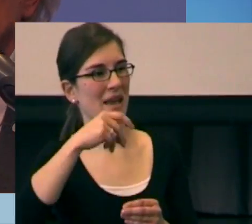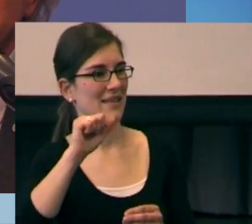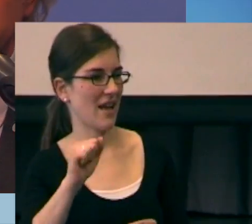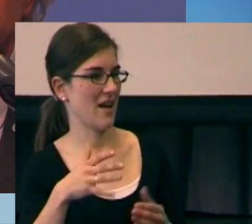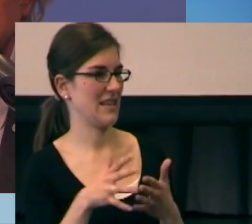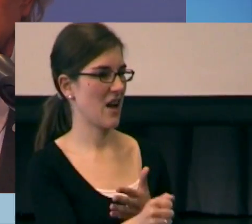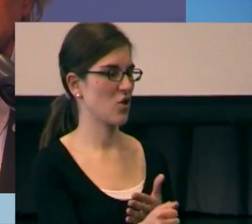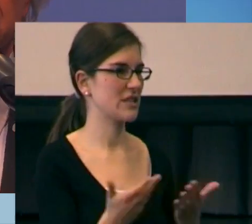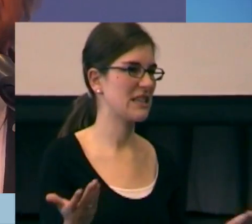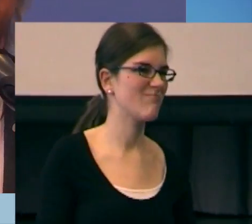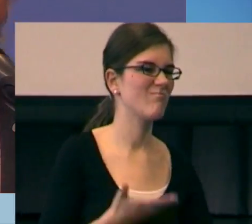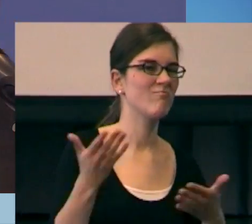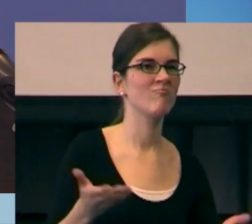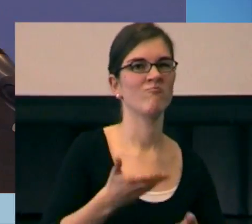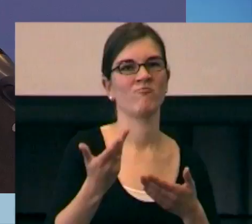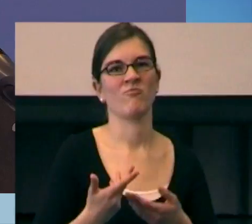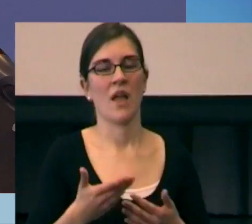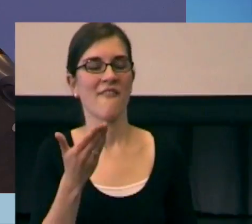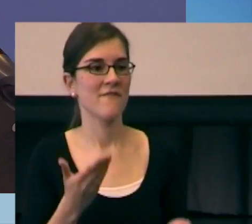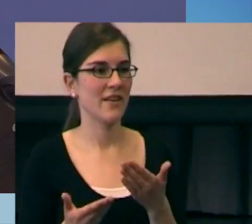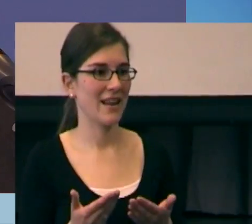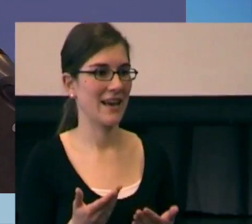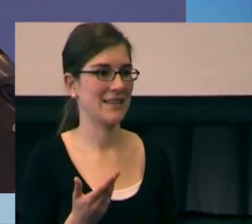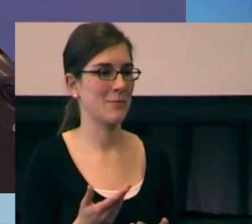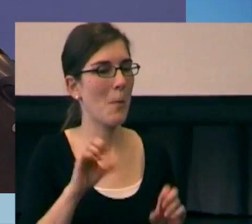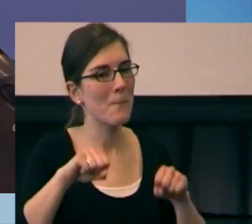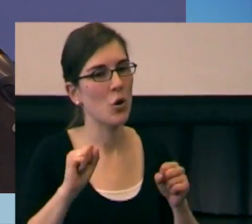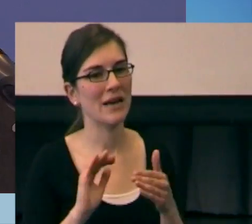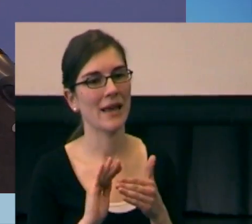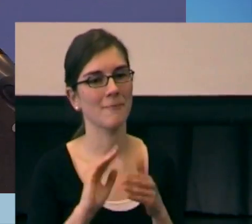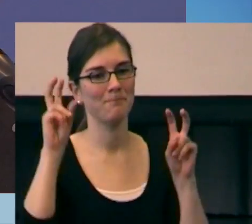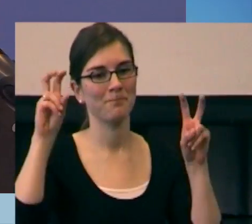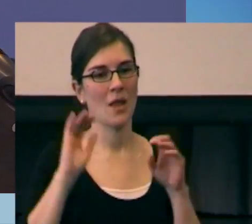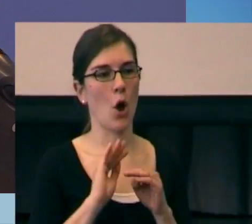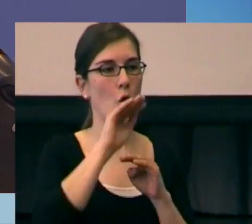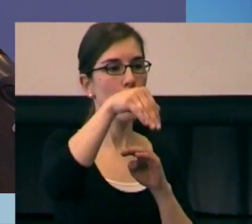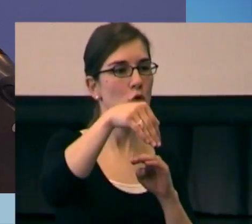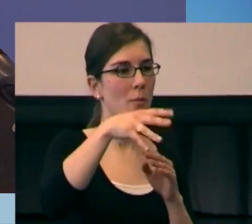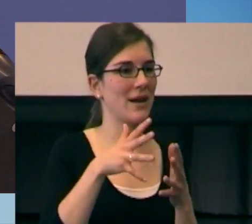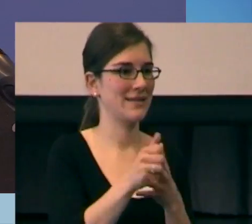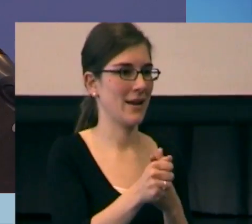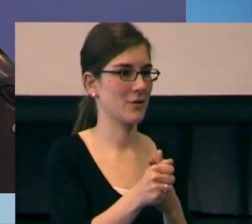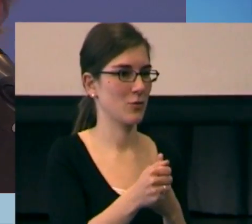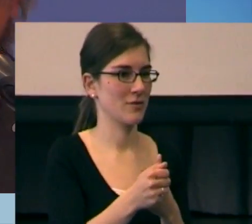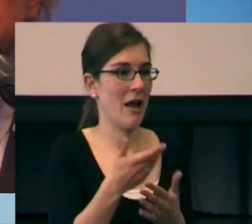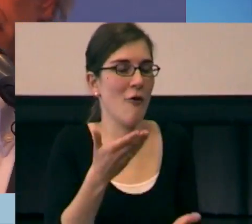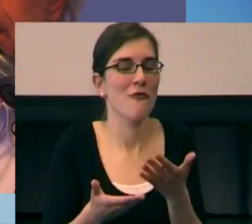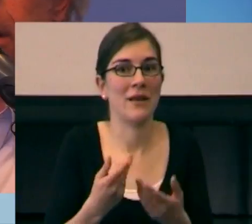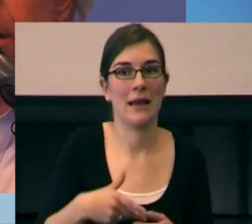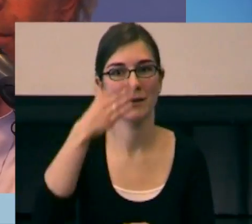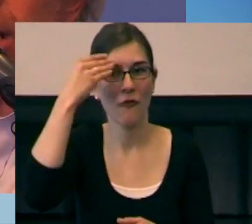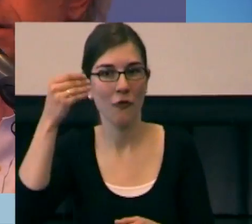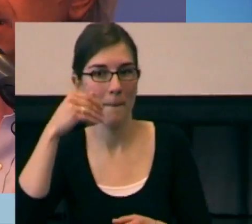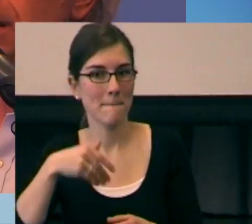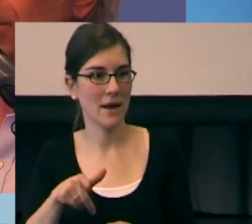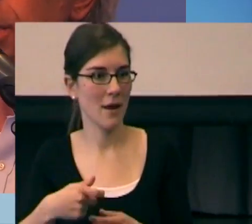haben, dass wir eventuell eine Überdiagnose treffen. Das heißt, wir behandeln Männer, die vielleicht gar nicht behandelt werden müssten, die vielleicht